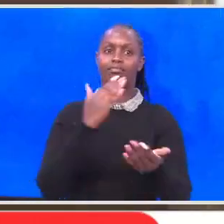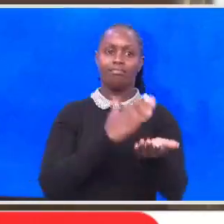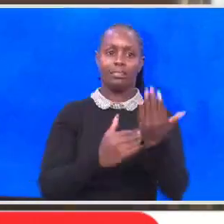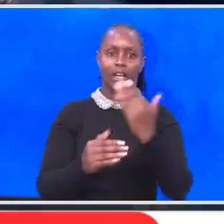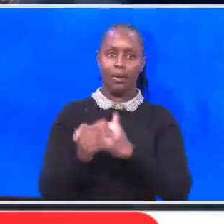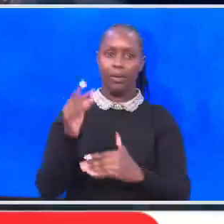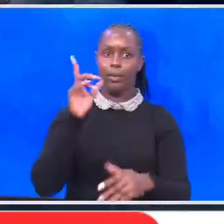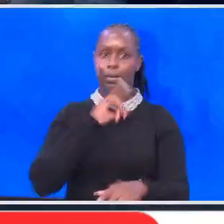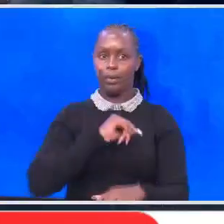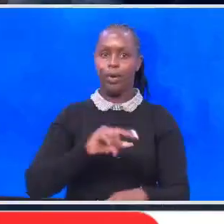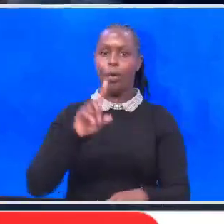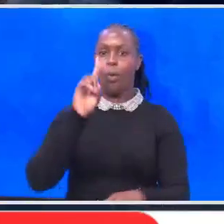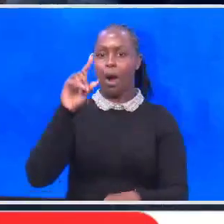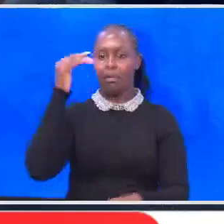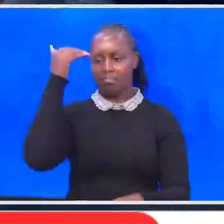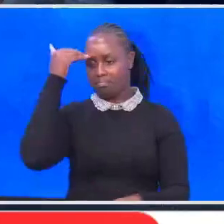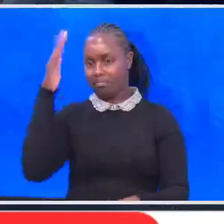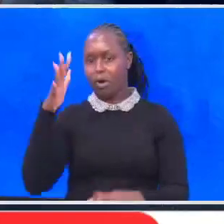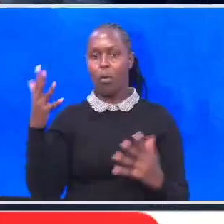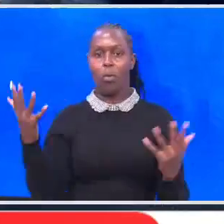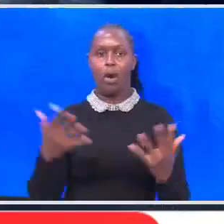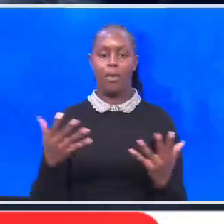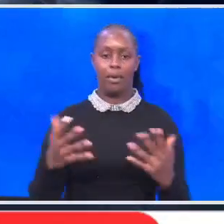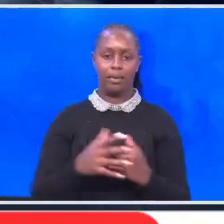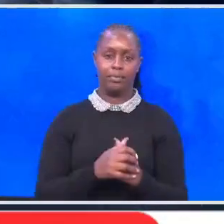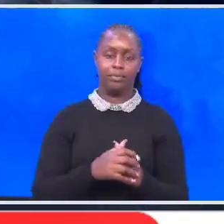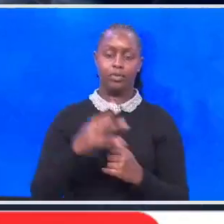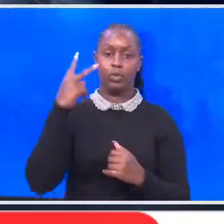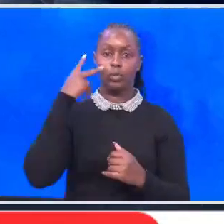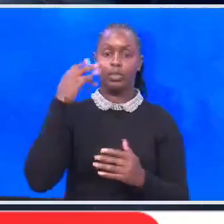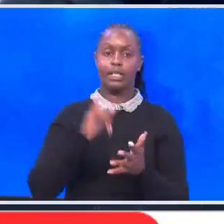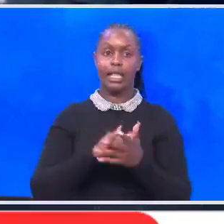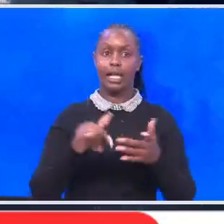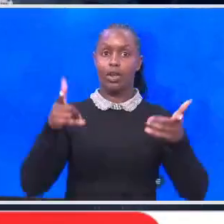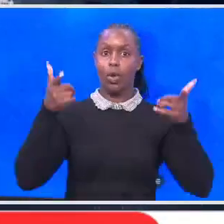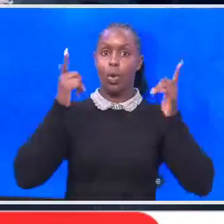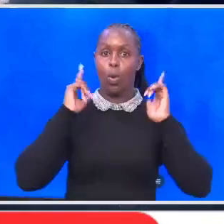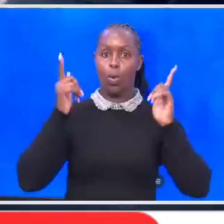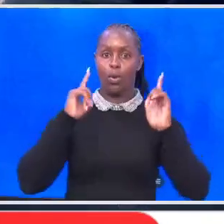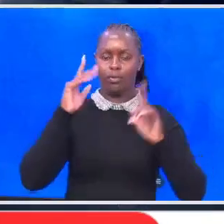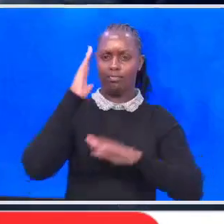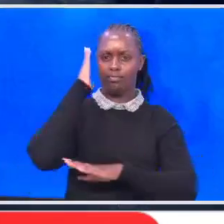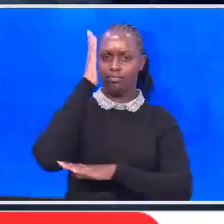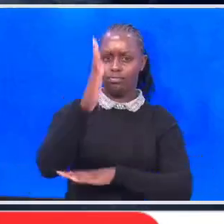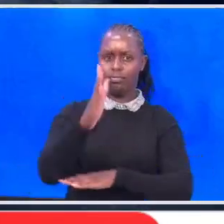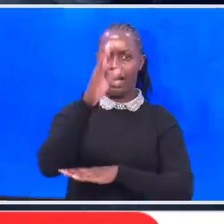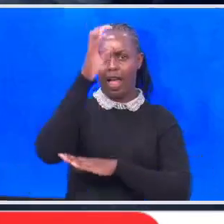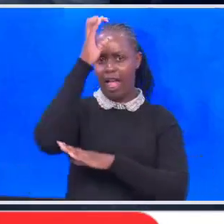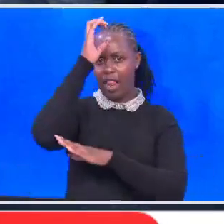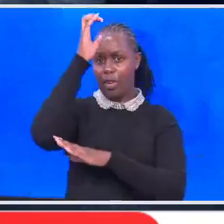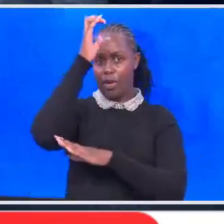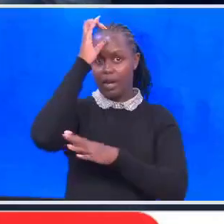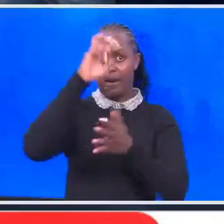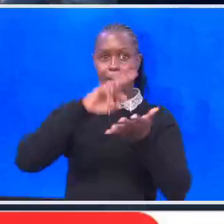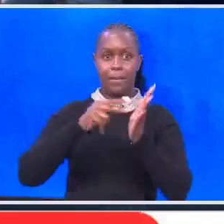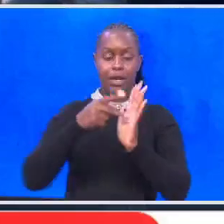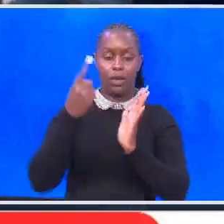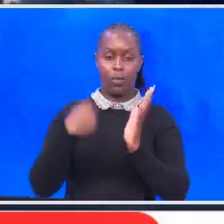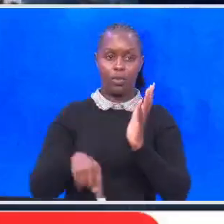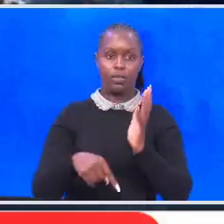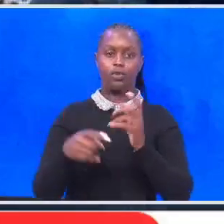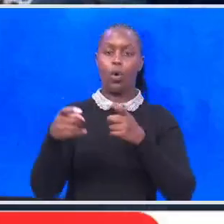wapi sijamuona. Na ukiangalia hiyo truck, hiyo lori ilikuwa naenda upande wa Eldoret. So kuna uwezekano hiyo lori li lose